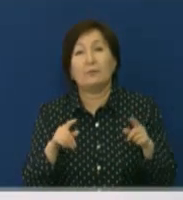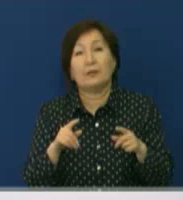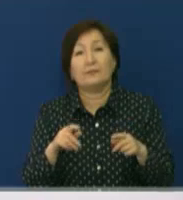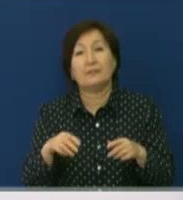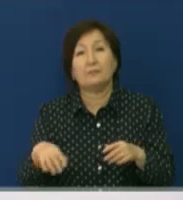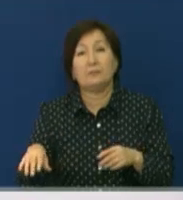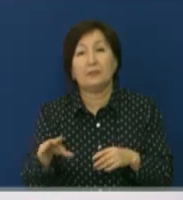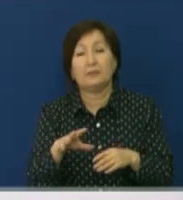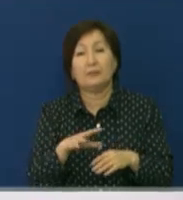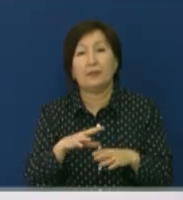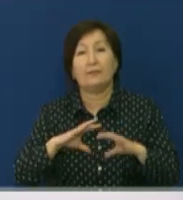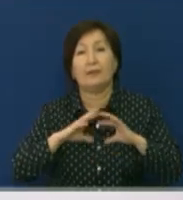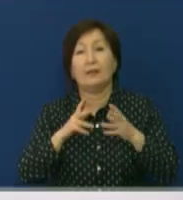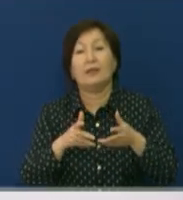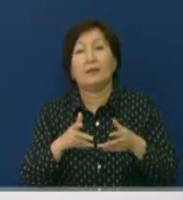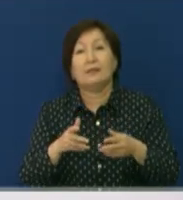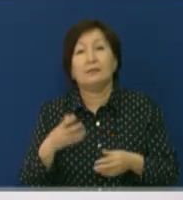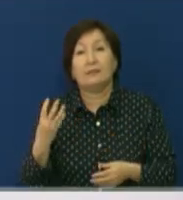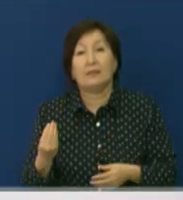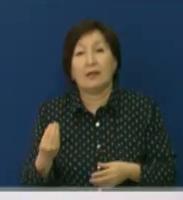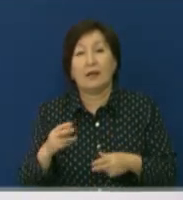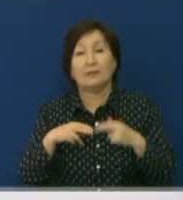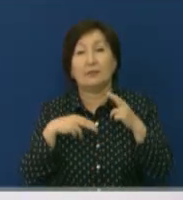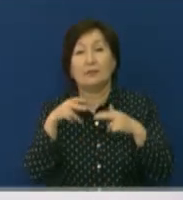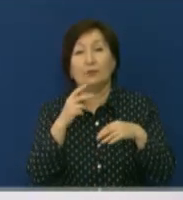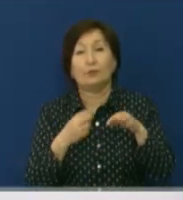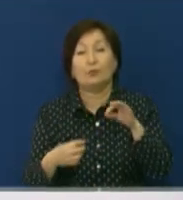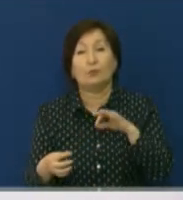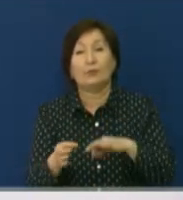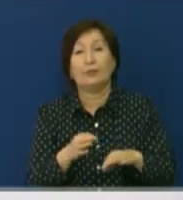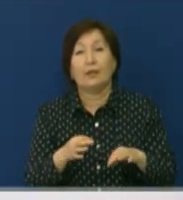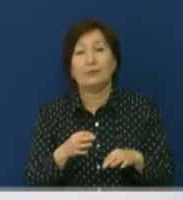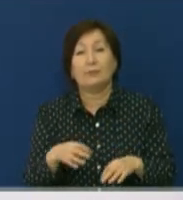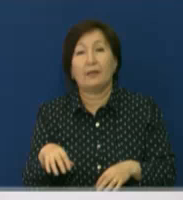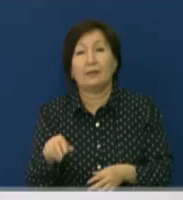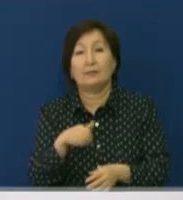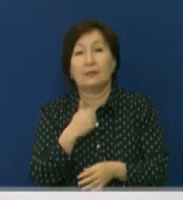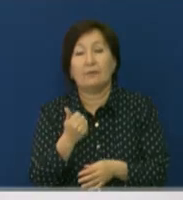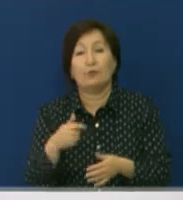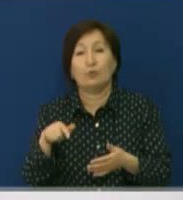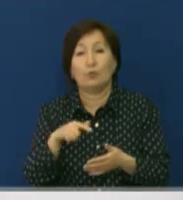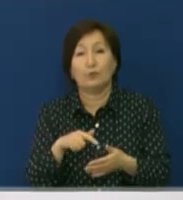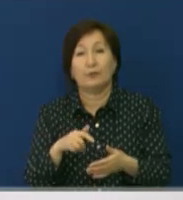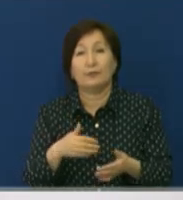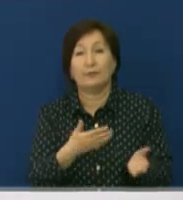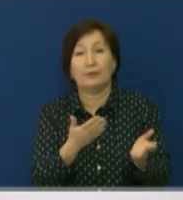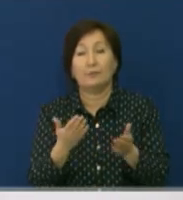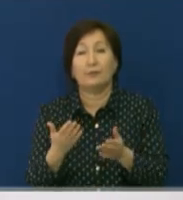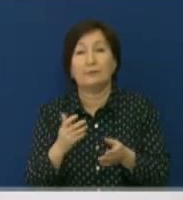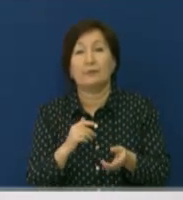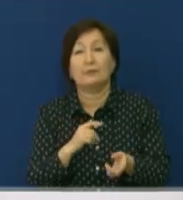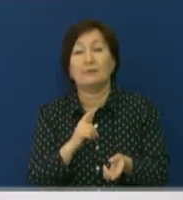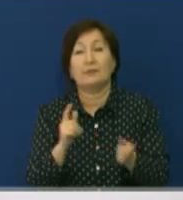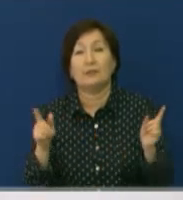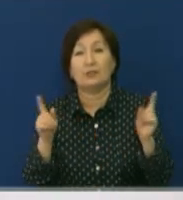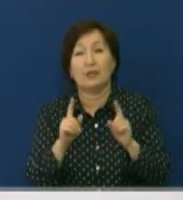архитектуры обладатель этой сферы инициировали встречу с акимом города богача нам бой ахметовым где пися представили экземпляры и планируемых проектов